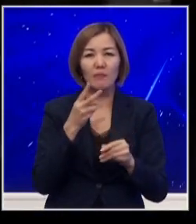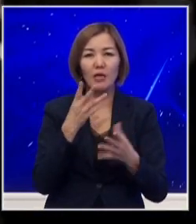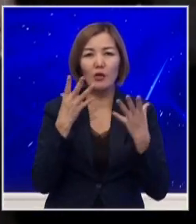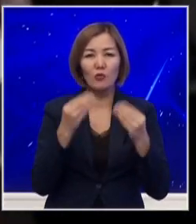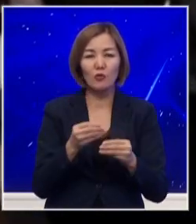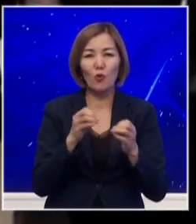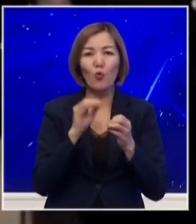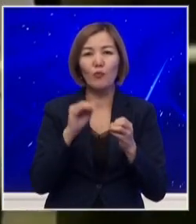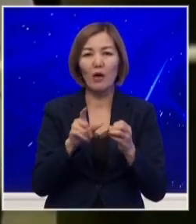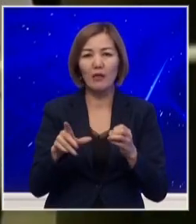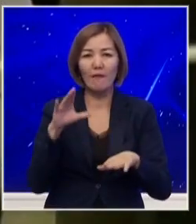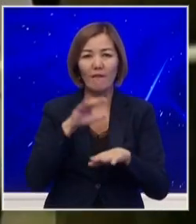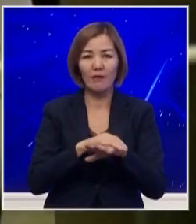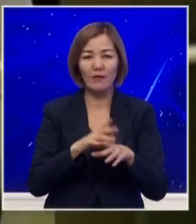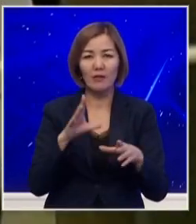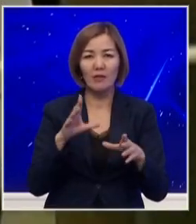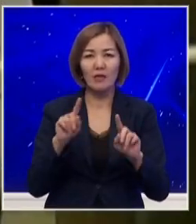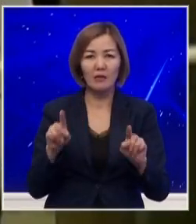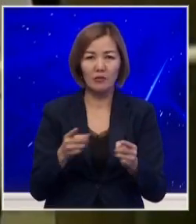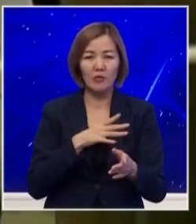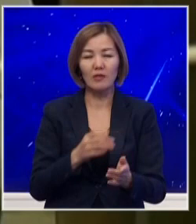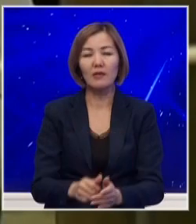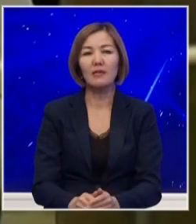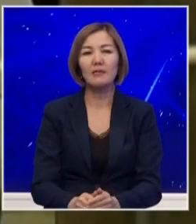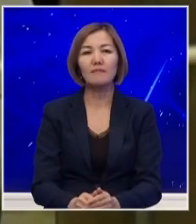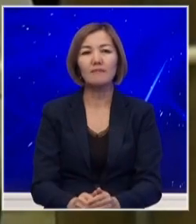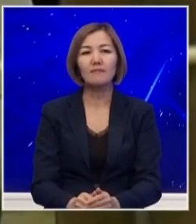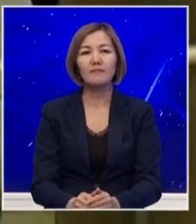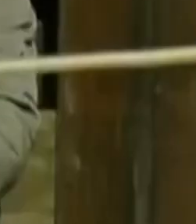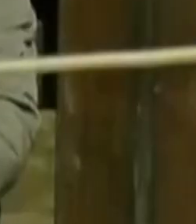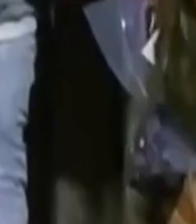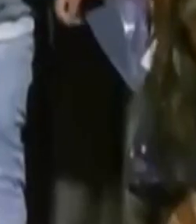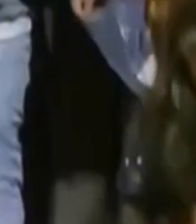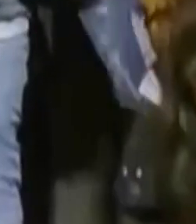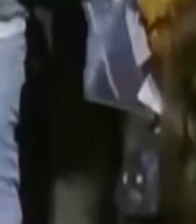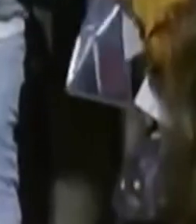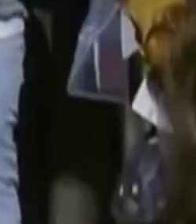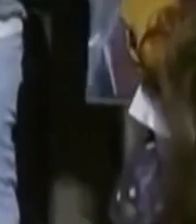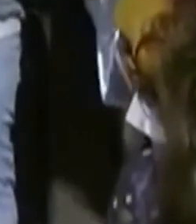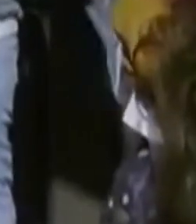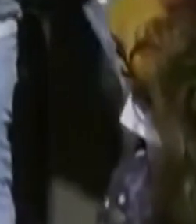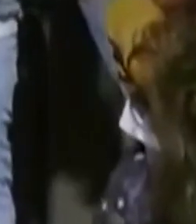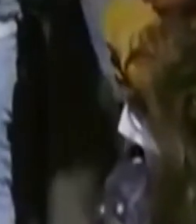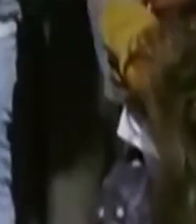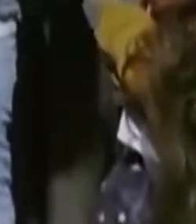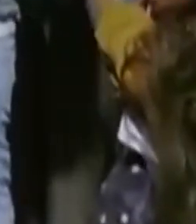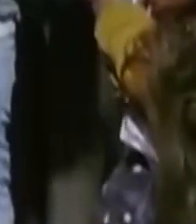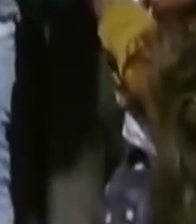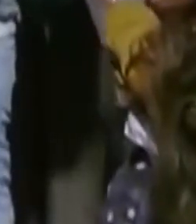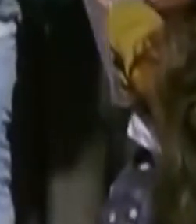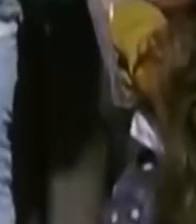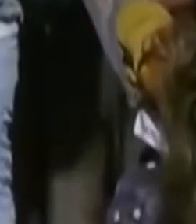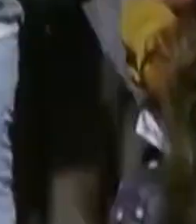күнде 10 мыңнан асты. Жаһан жаңалықтарын ғаламтор ақпараттары негізінде дайындаған Шалқар Нұрмұхамбет, Мадина Мұратбекқызы,